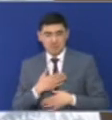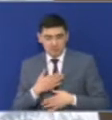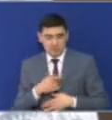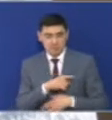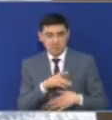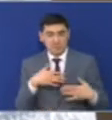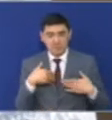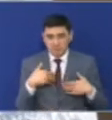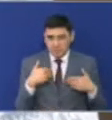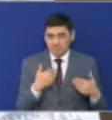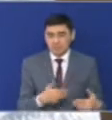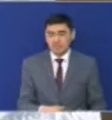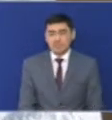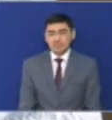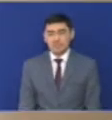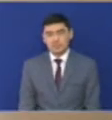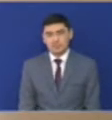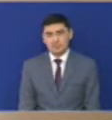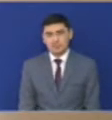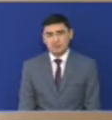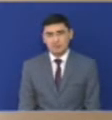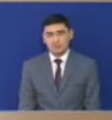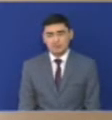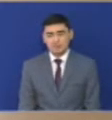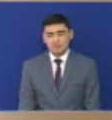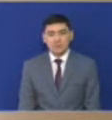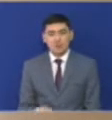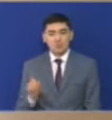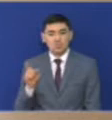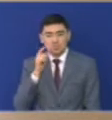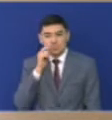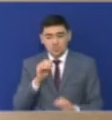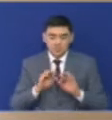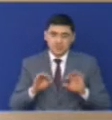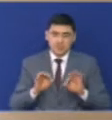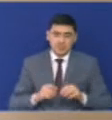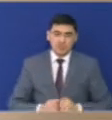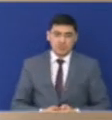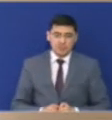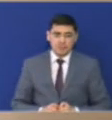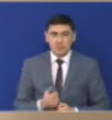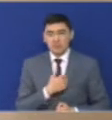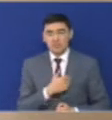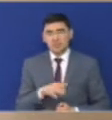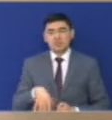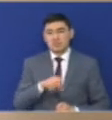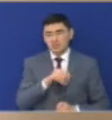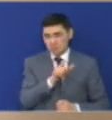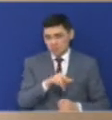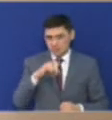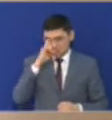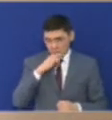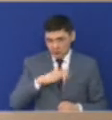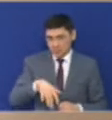всем благополучия и процветания. Хочу поздравить всех граждан Республики Казахстан, всех